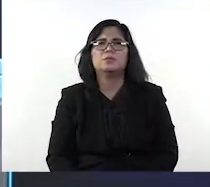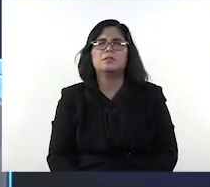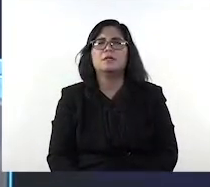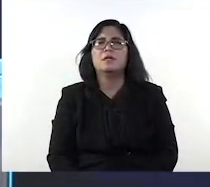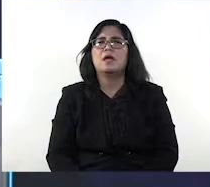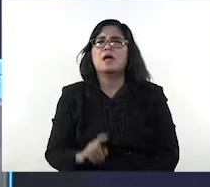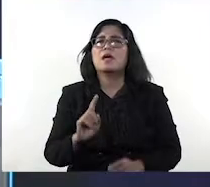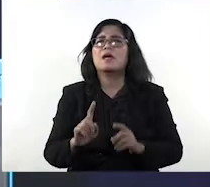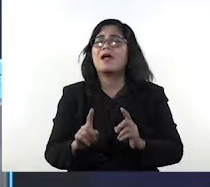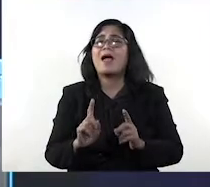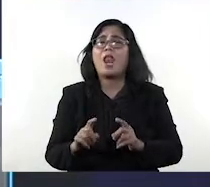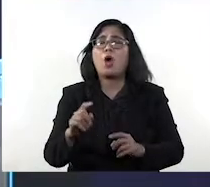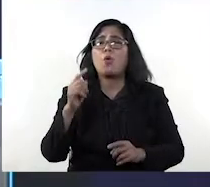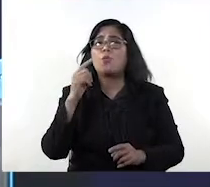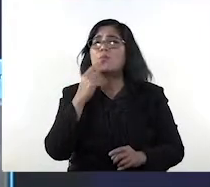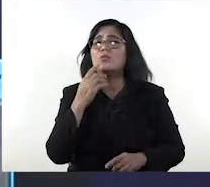jumpa segala-galanya